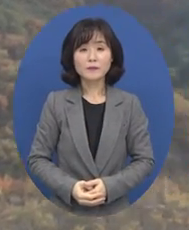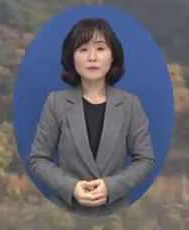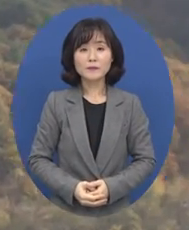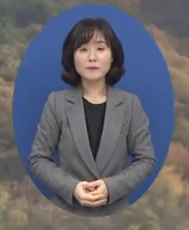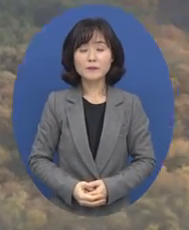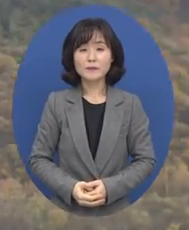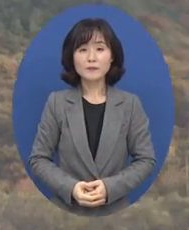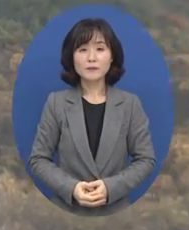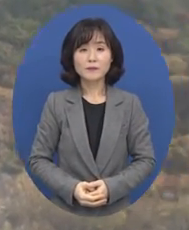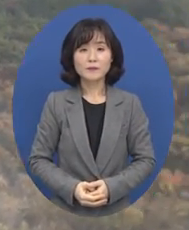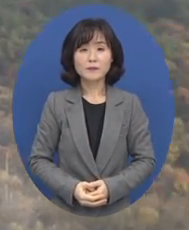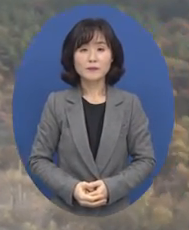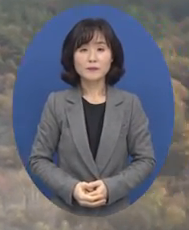칩이 김태 입니다